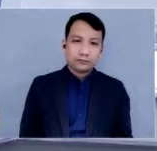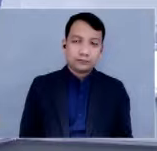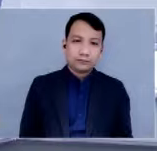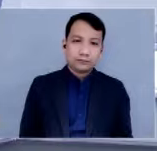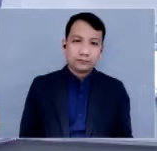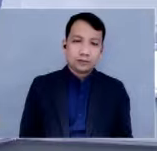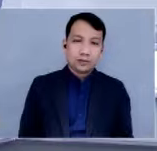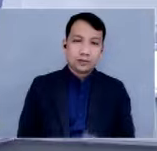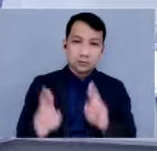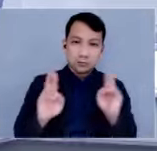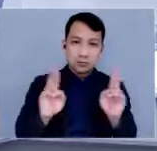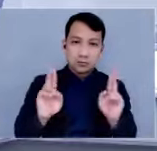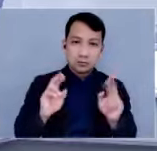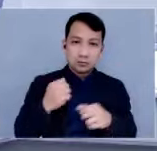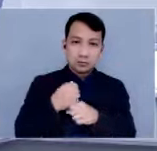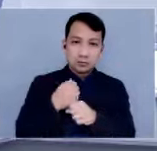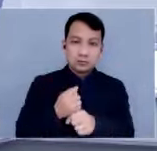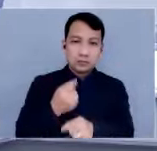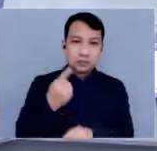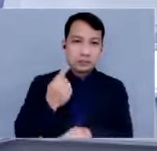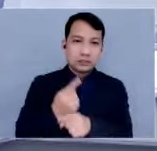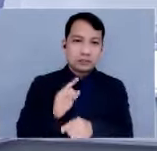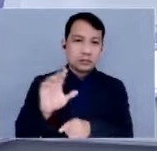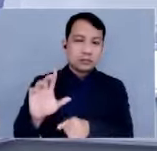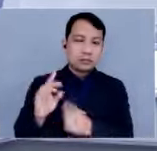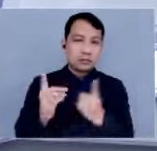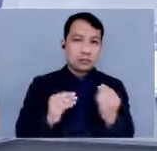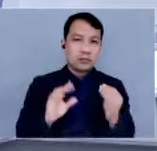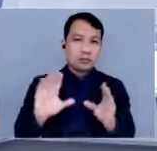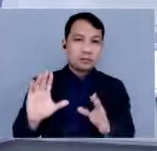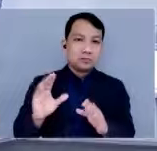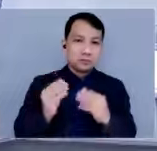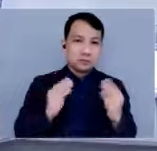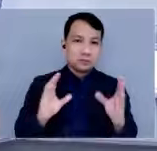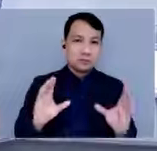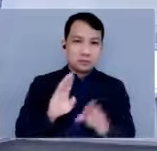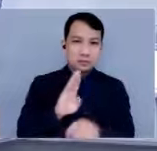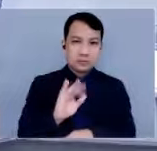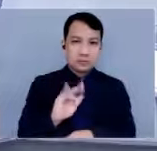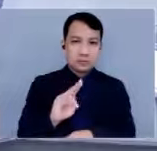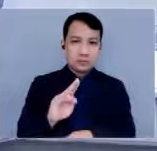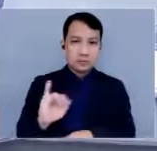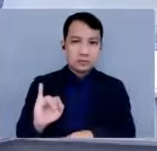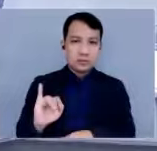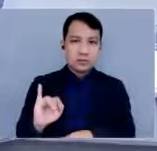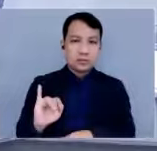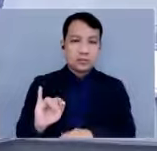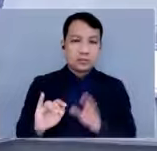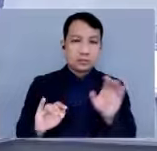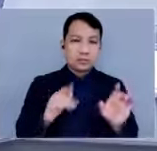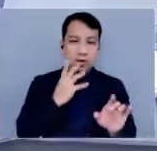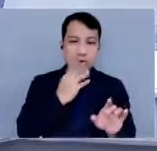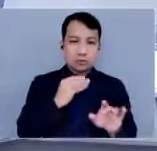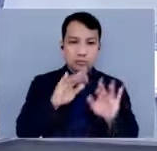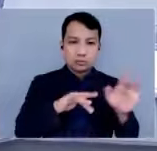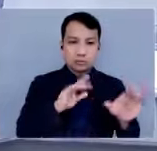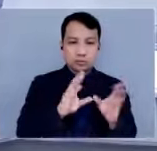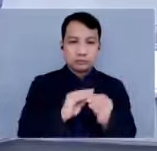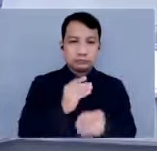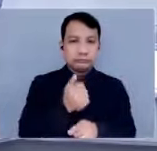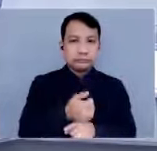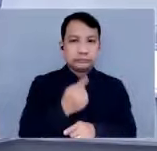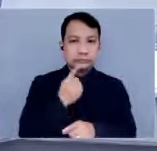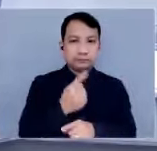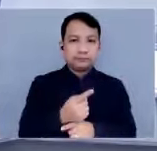Handa na raw gumawa ng nararapat na hakbang ang management ng Beanie laban sa mga nanghaharas sa kanila.